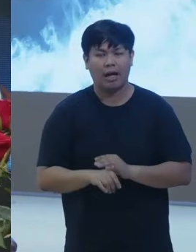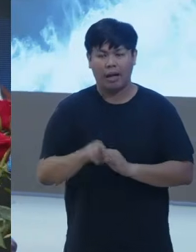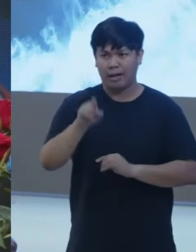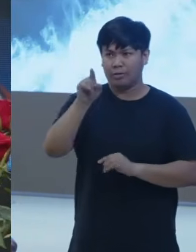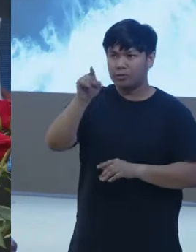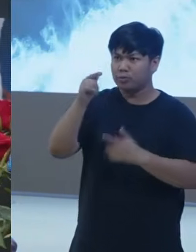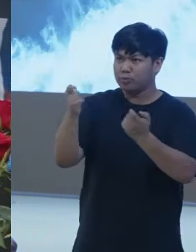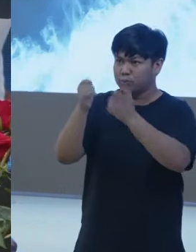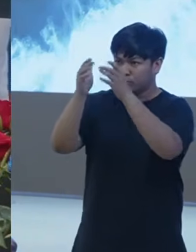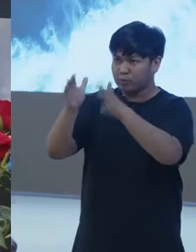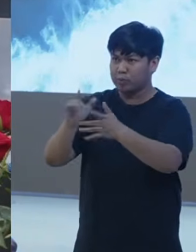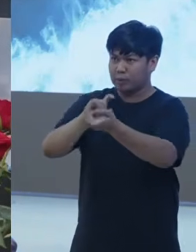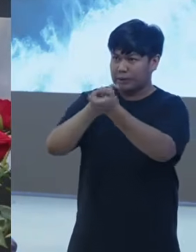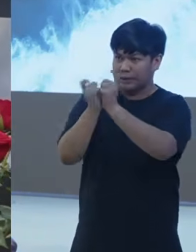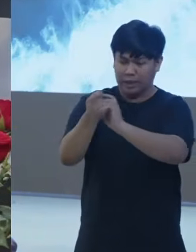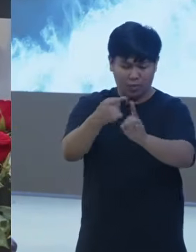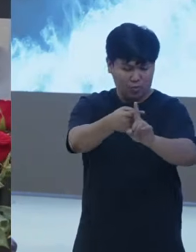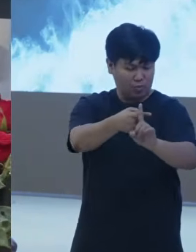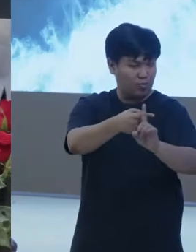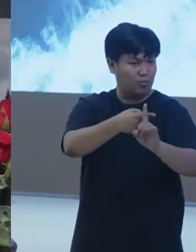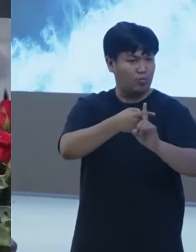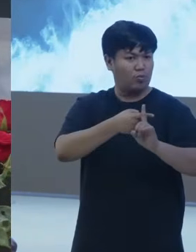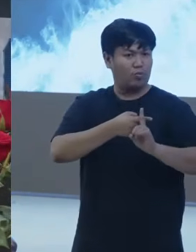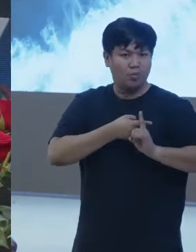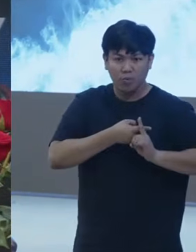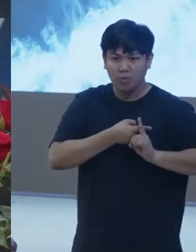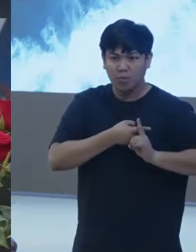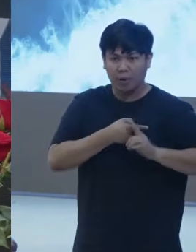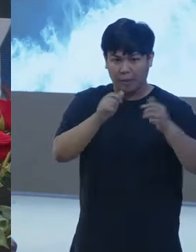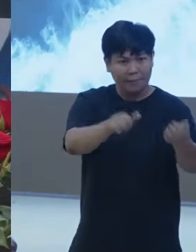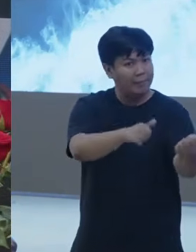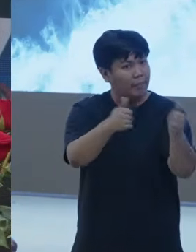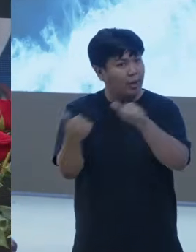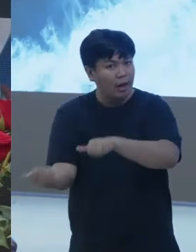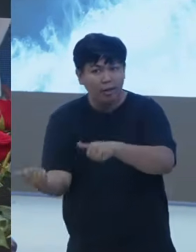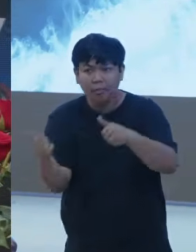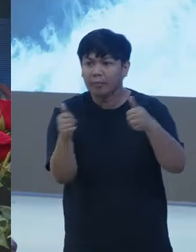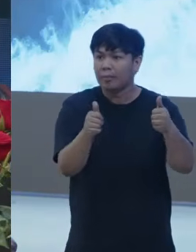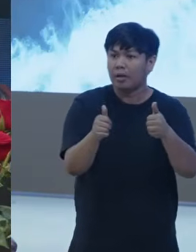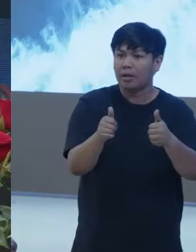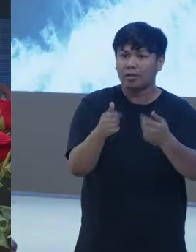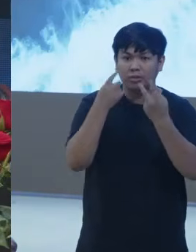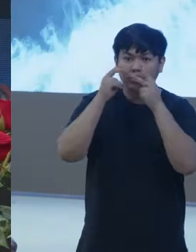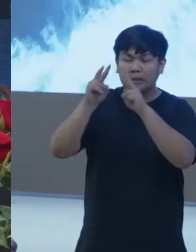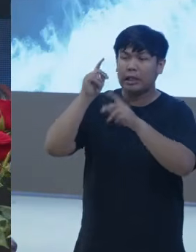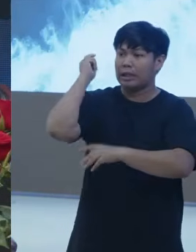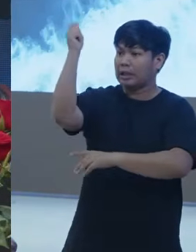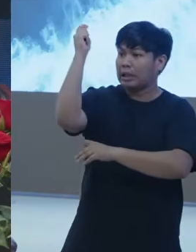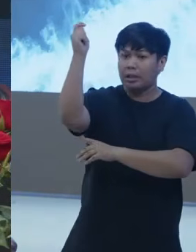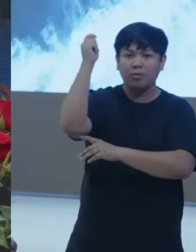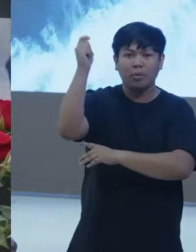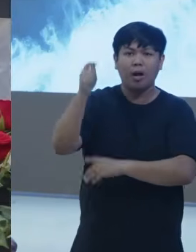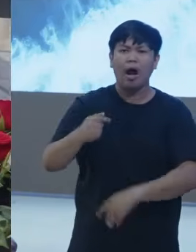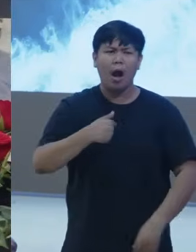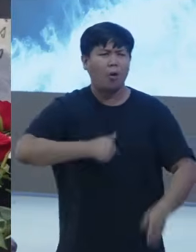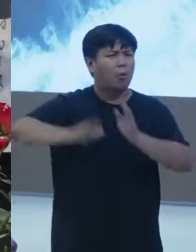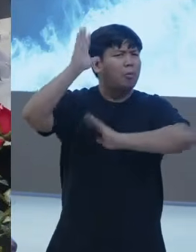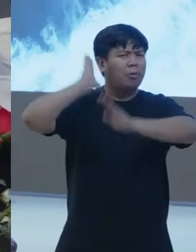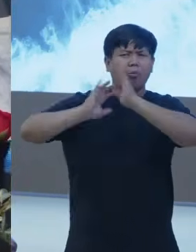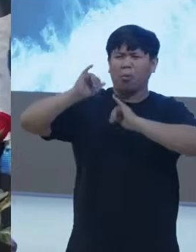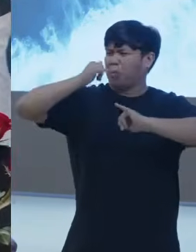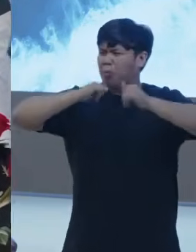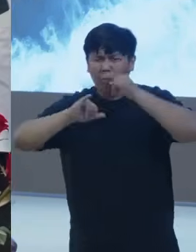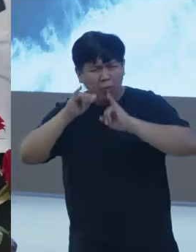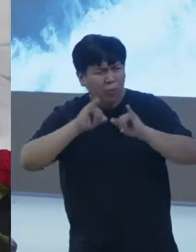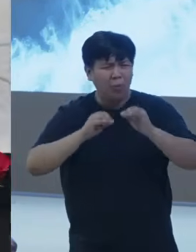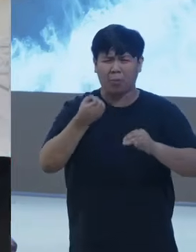nananampalataya sa Kanya, di ba? Pag nakakapanood tayo ng mga baptism video natin, na kinikwento nila kung paano sila